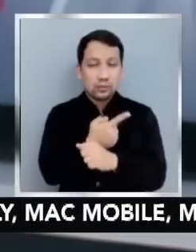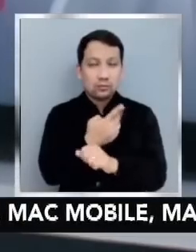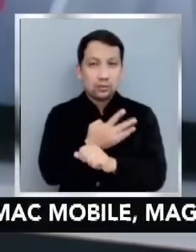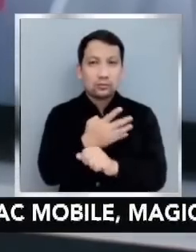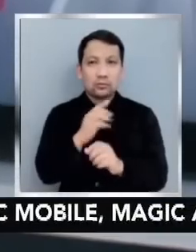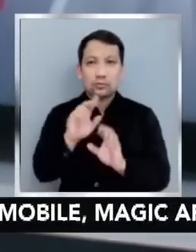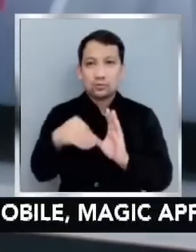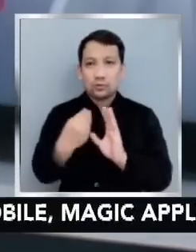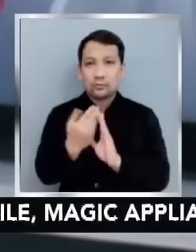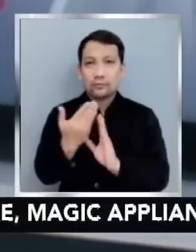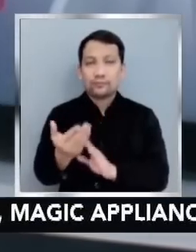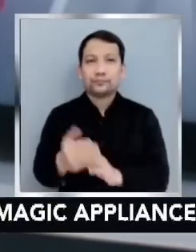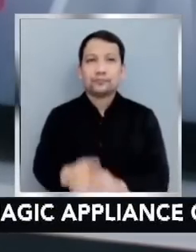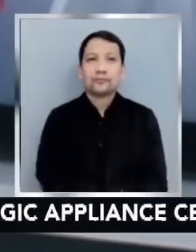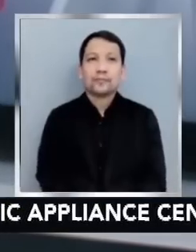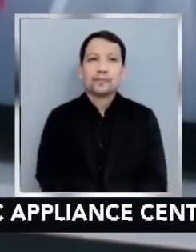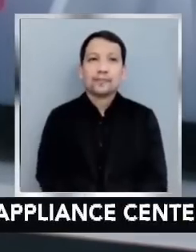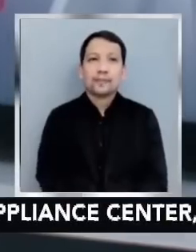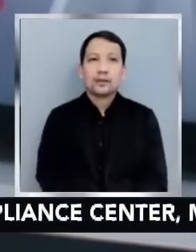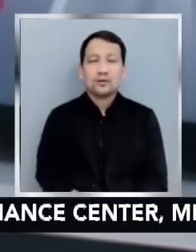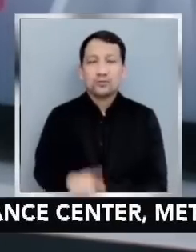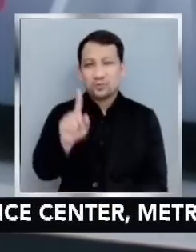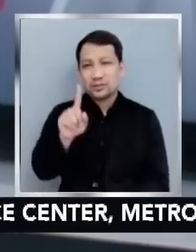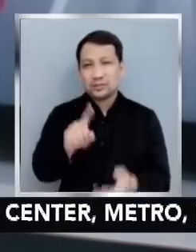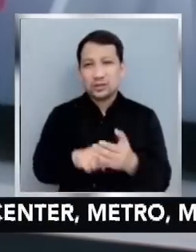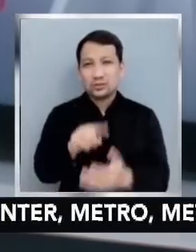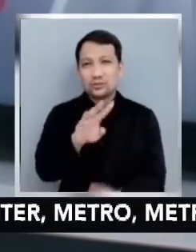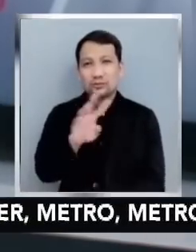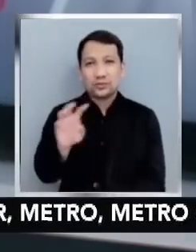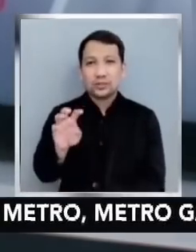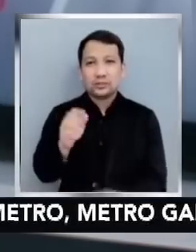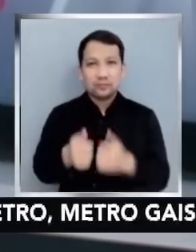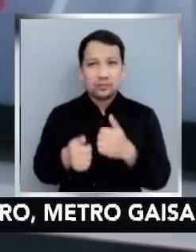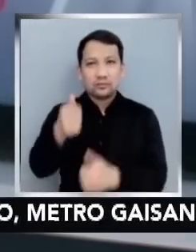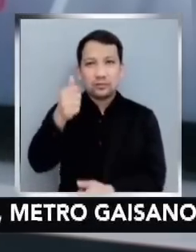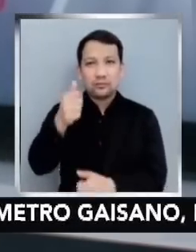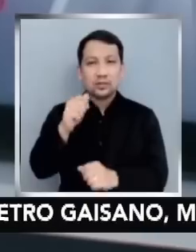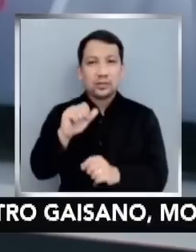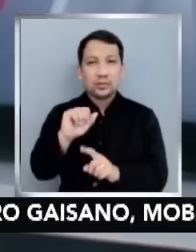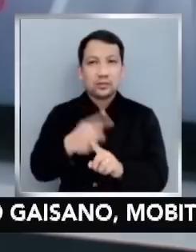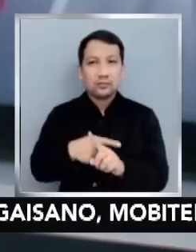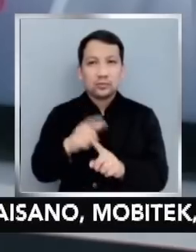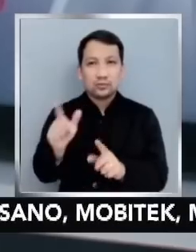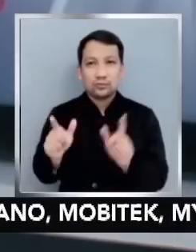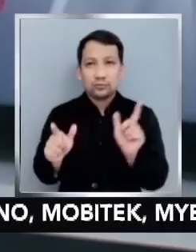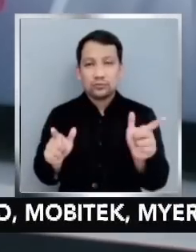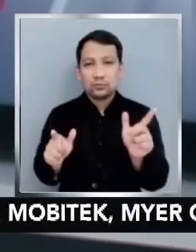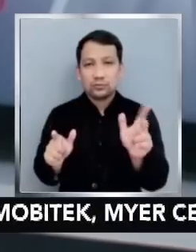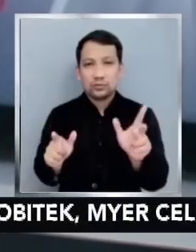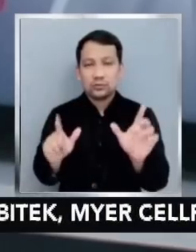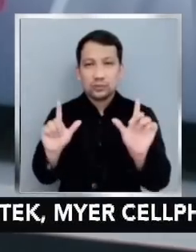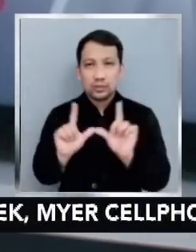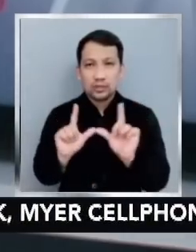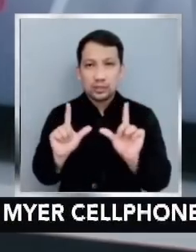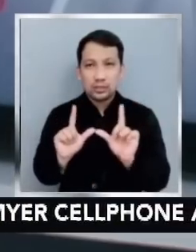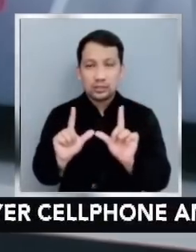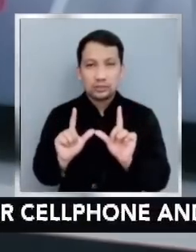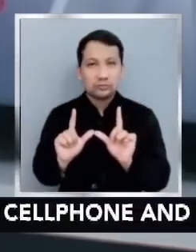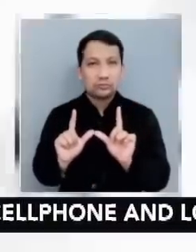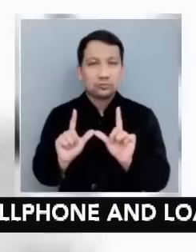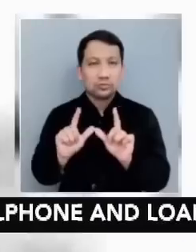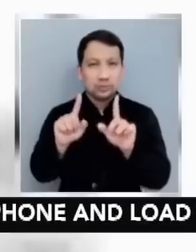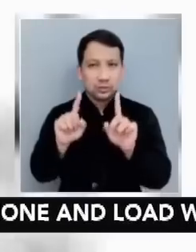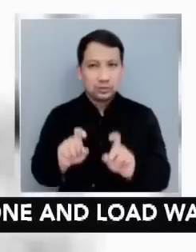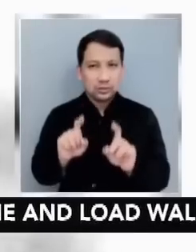Mahigit 1,400 ang pumasa sa April 2023 Pharmacist Licensure Exam. Nanguna